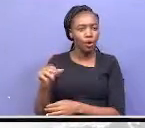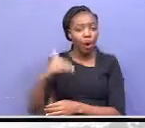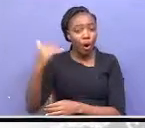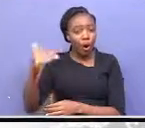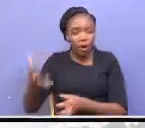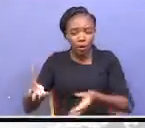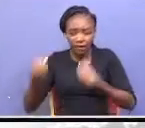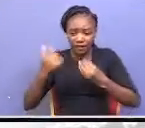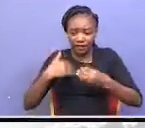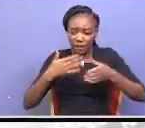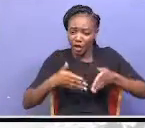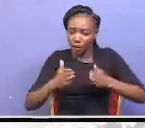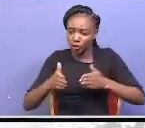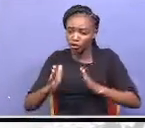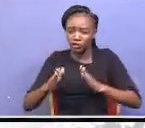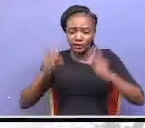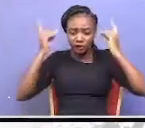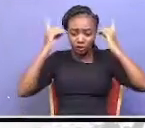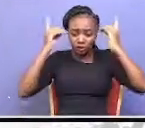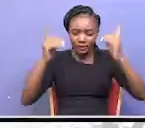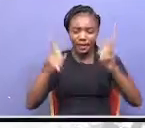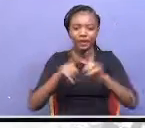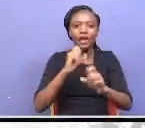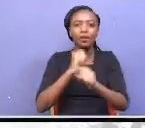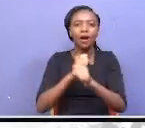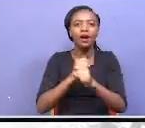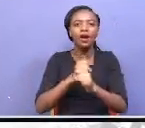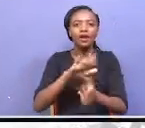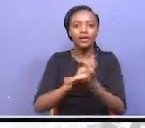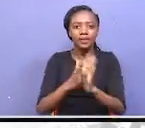na mawaziri wote waliwachia nafasi. La,